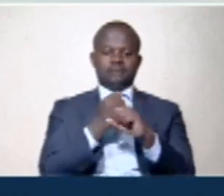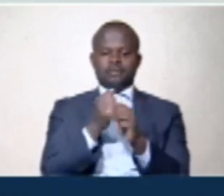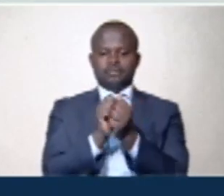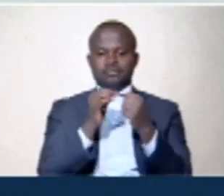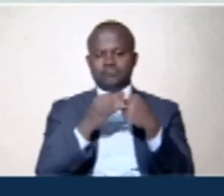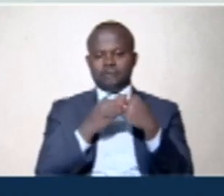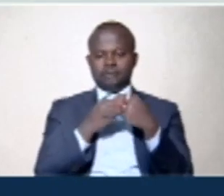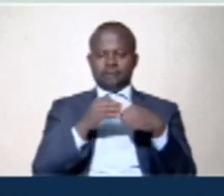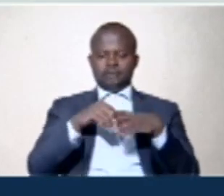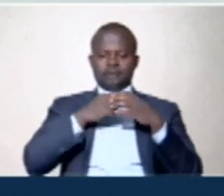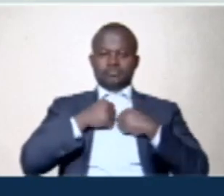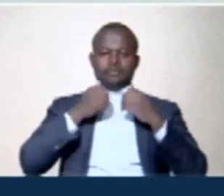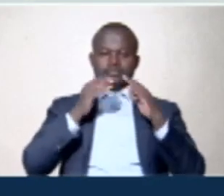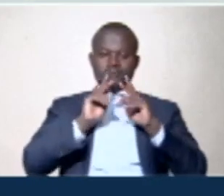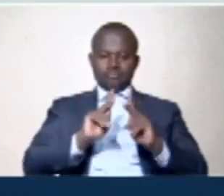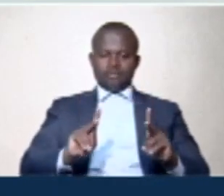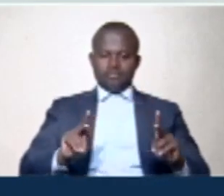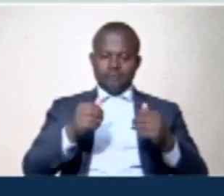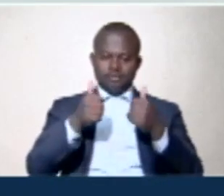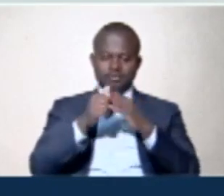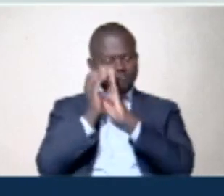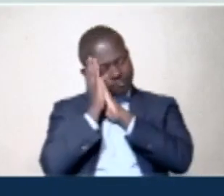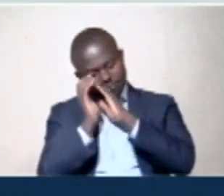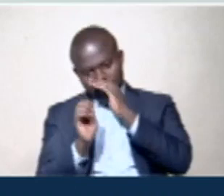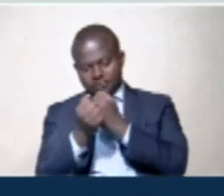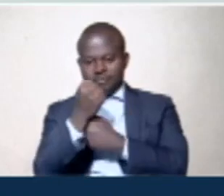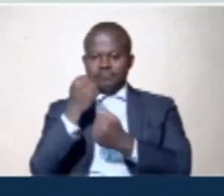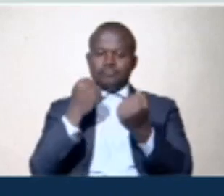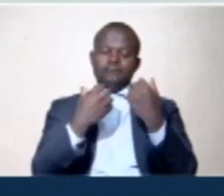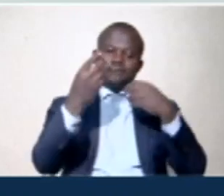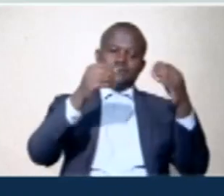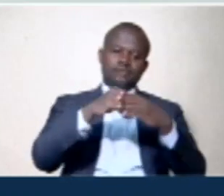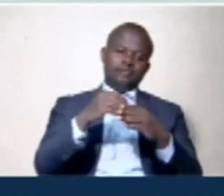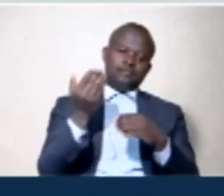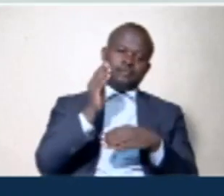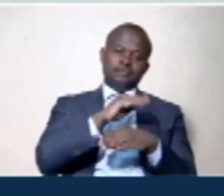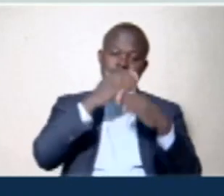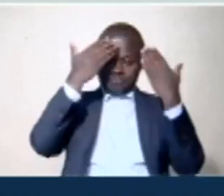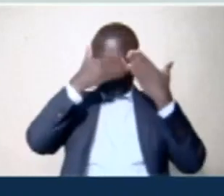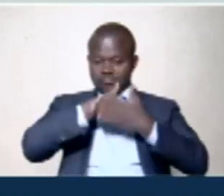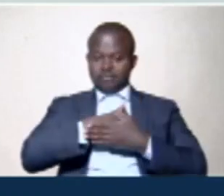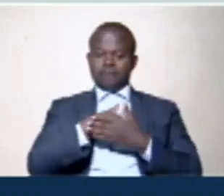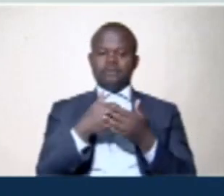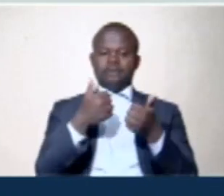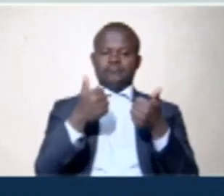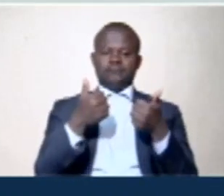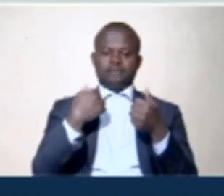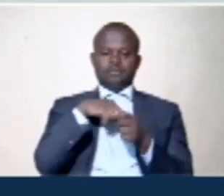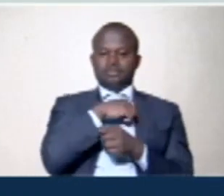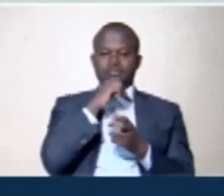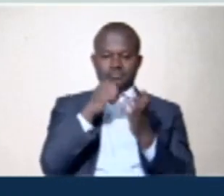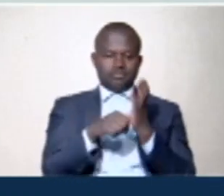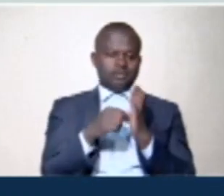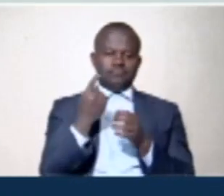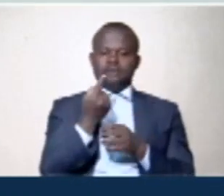18. Mu Rwanda turi amahoro pe, urabyuka mu gitondo ukagenda ugataha ku mugoroba, bityo bityo nta kibazo na